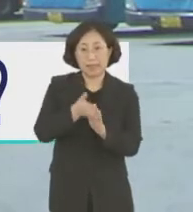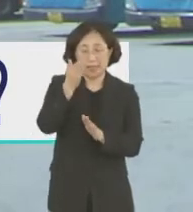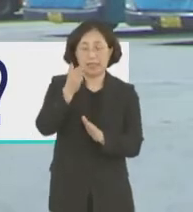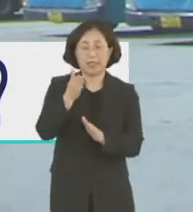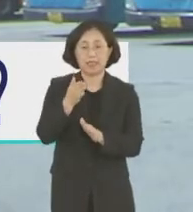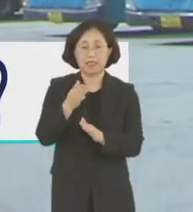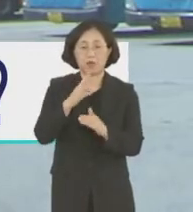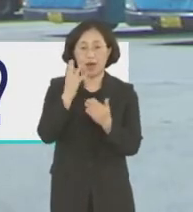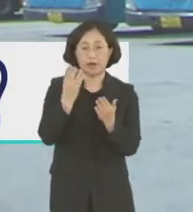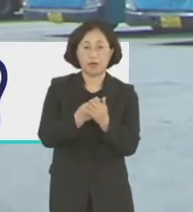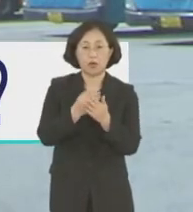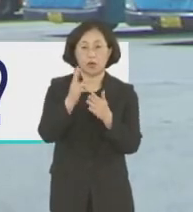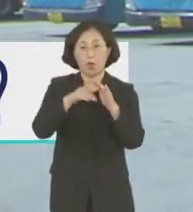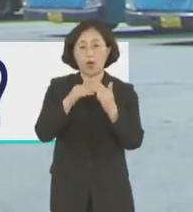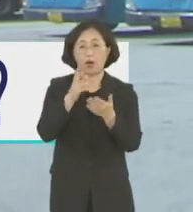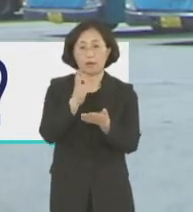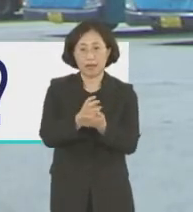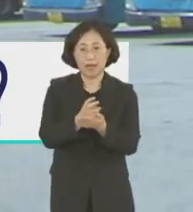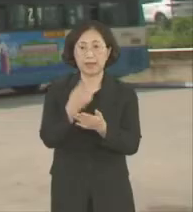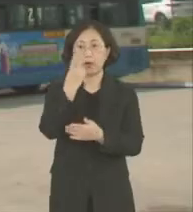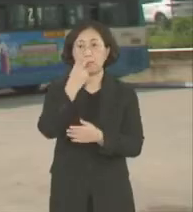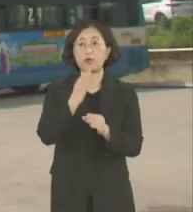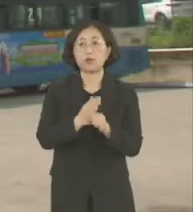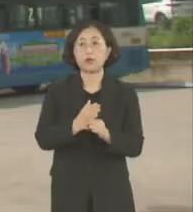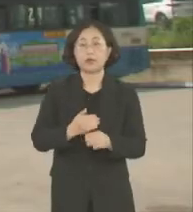들어갔습니다. 강진원 기자입니다.